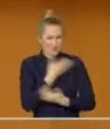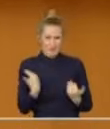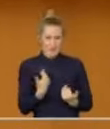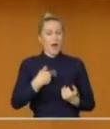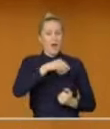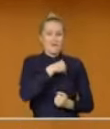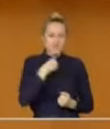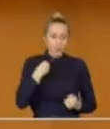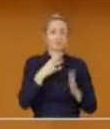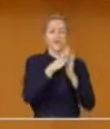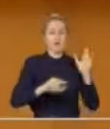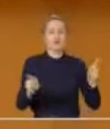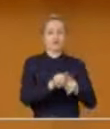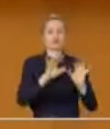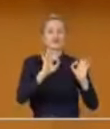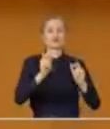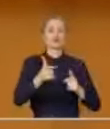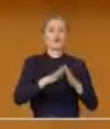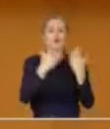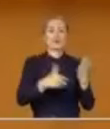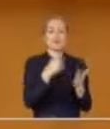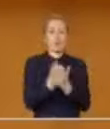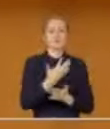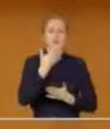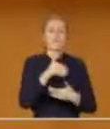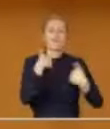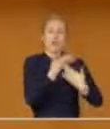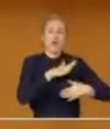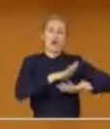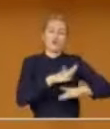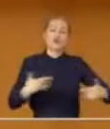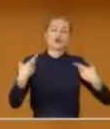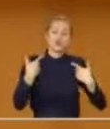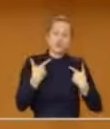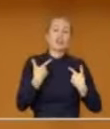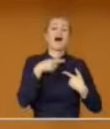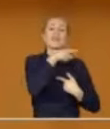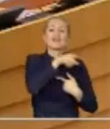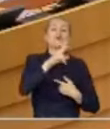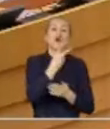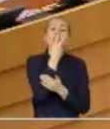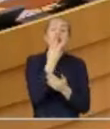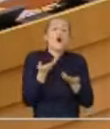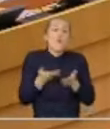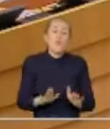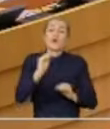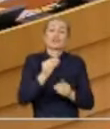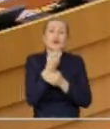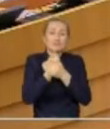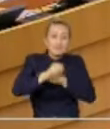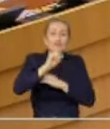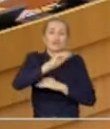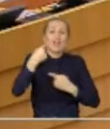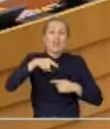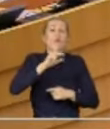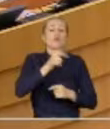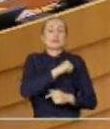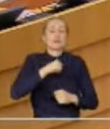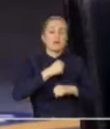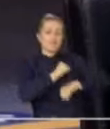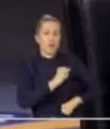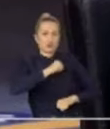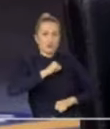zgodnie z konstytucją chroni się prawa do życia tych nienarodzonych, którzy sami bronić się nie mogą. Politycy lewicy dyskusję na temat aborcji